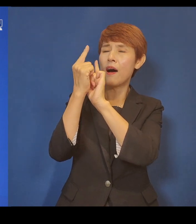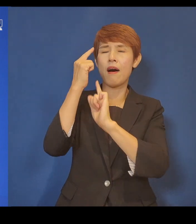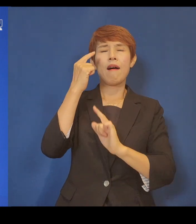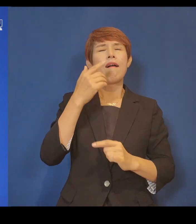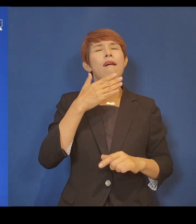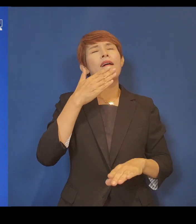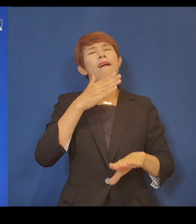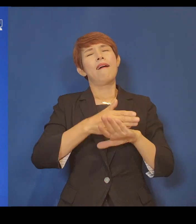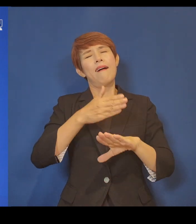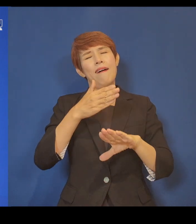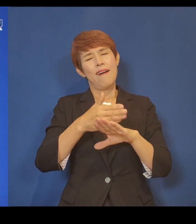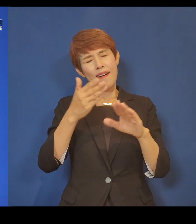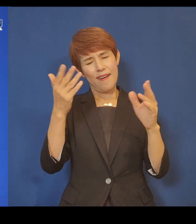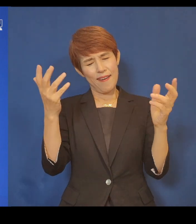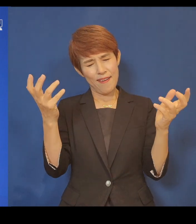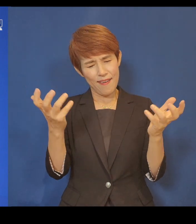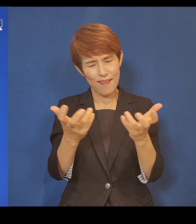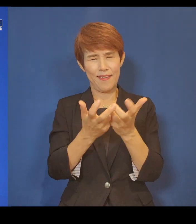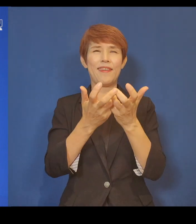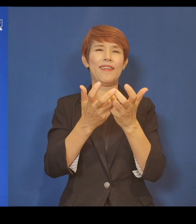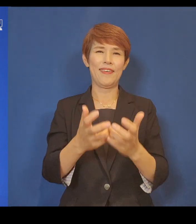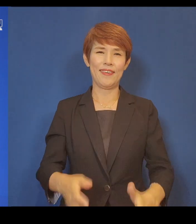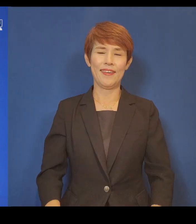영혼의 감사가 넘쳐요.